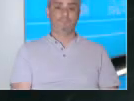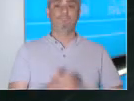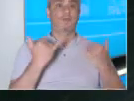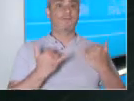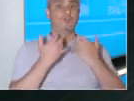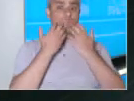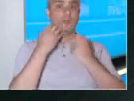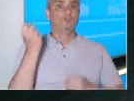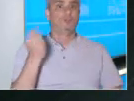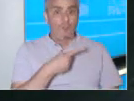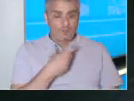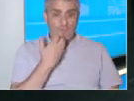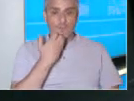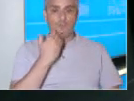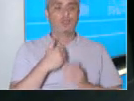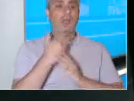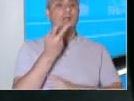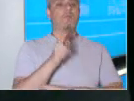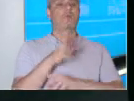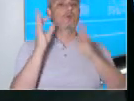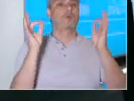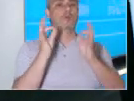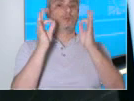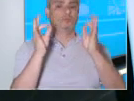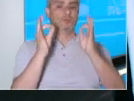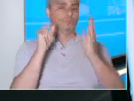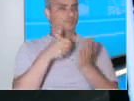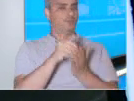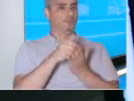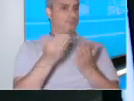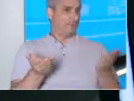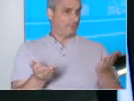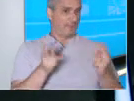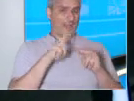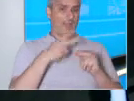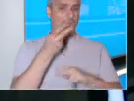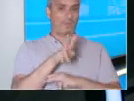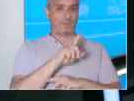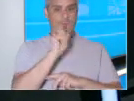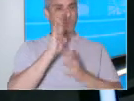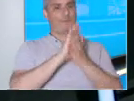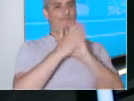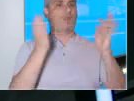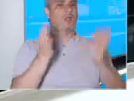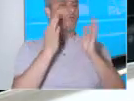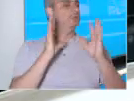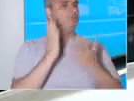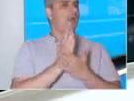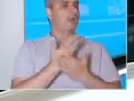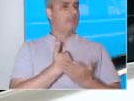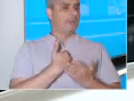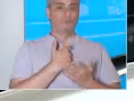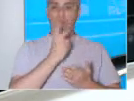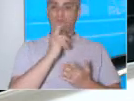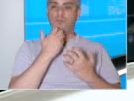ועכשיו לפרשת השבוע, פרשת אחרי מות, קדושים. יש המשך גם לעניין הזה, אחרי מותם, פתאום כולם נהיו קדושים. מה הכנת לנו, אבי?